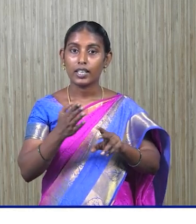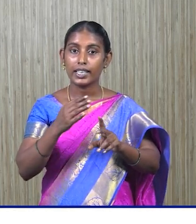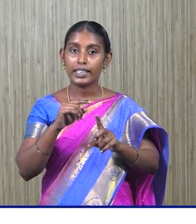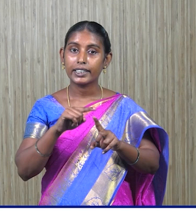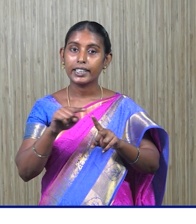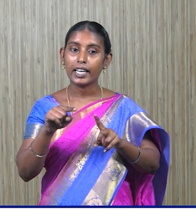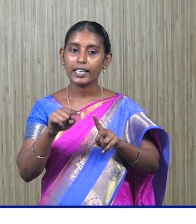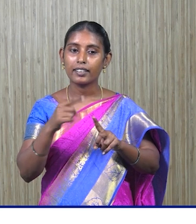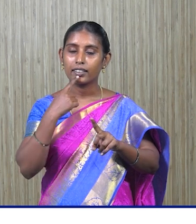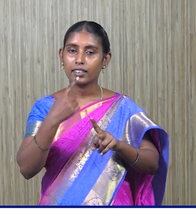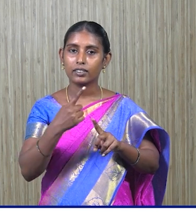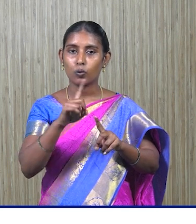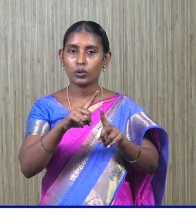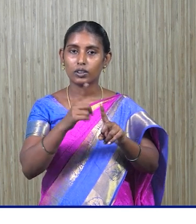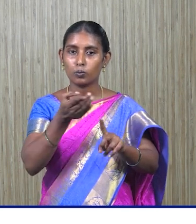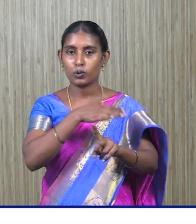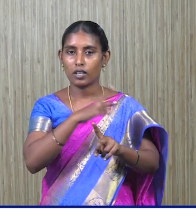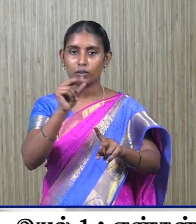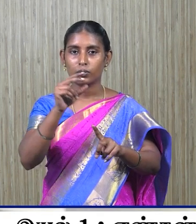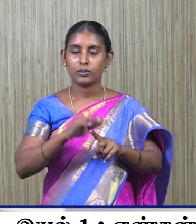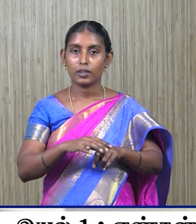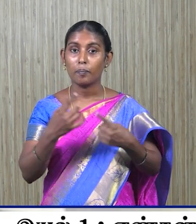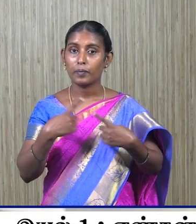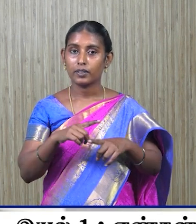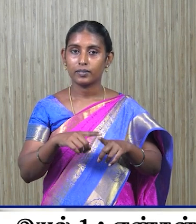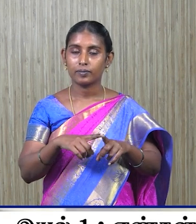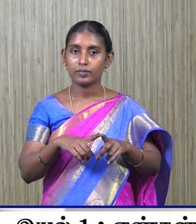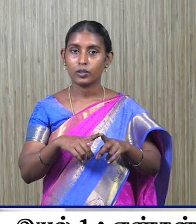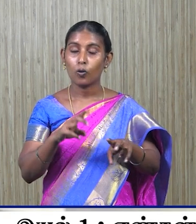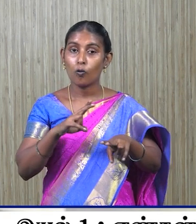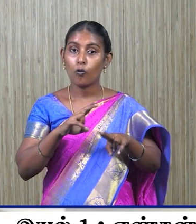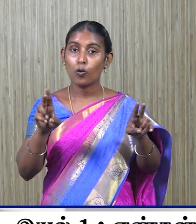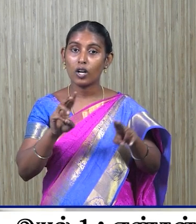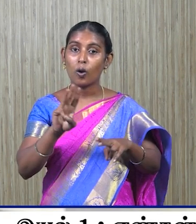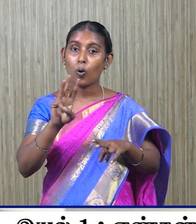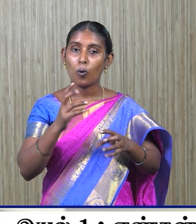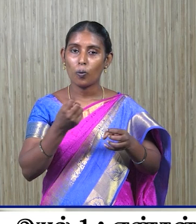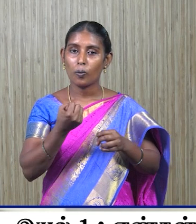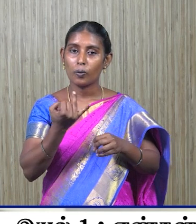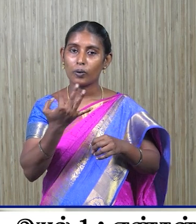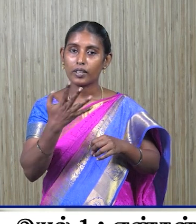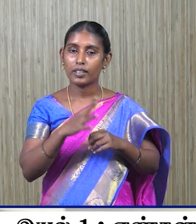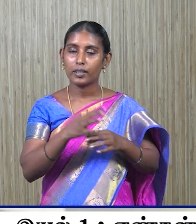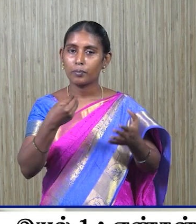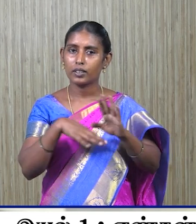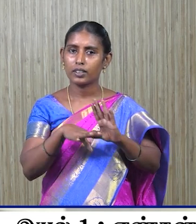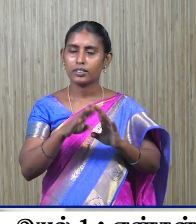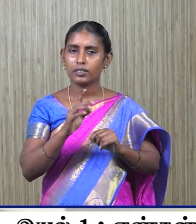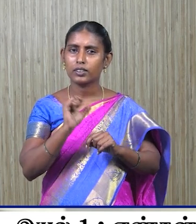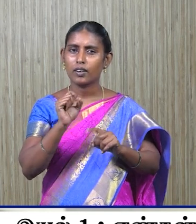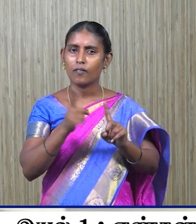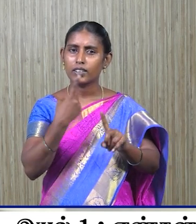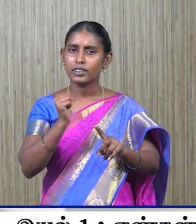தொகுப்பில் ஒன்று என்ற எண்ணிற்கு முன்னி கிடையாது. அதே போன்று முழு எண்களின் தொகுப்புக்கு வாங்க. முழு எண்கள் தொகுப்பில் எது முதல் என்ன